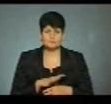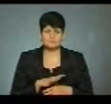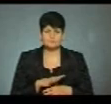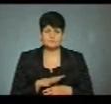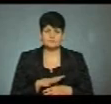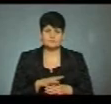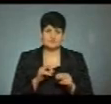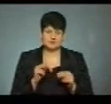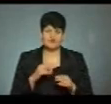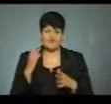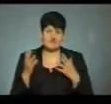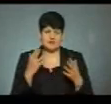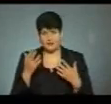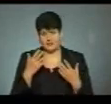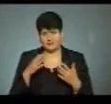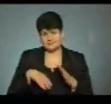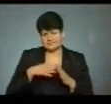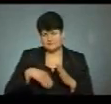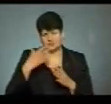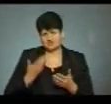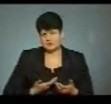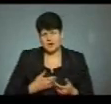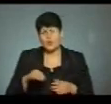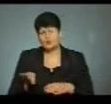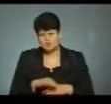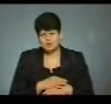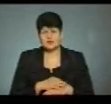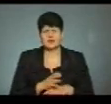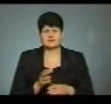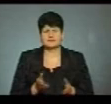чесно сказати, вітряне життя. Ну, одружився, там голови,